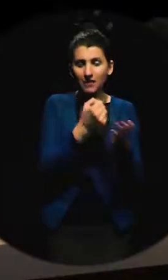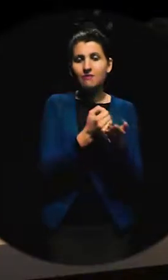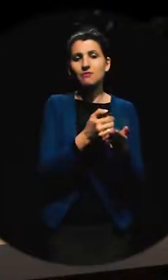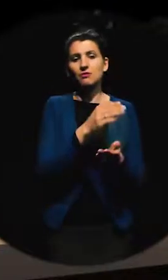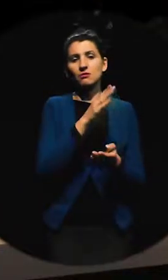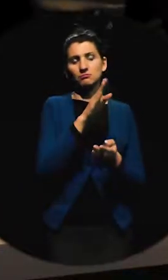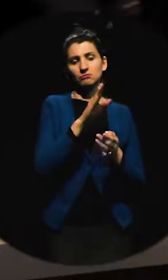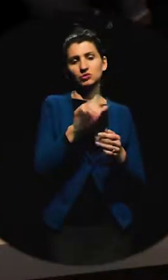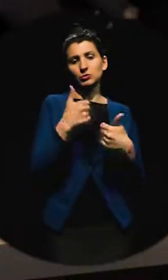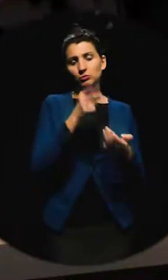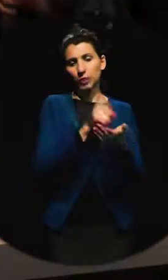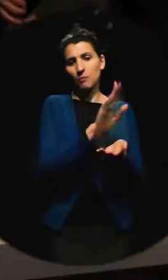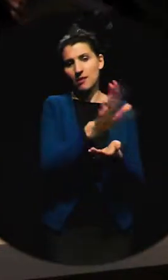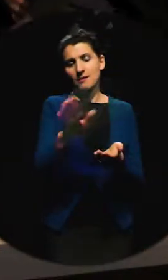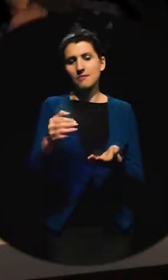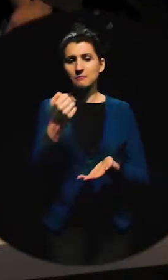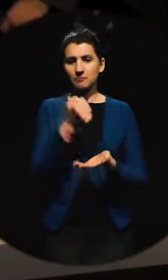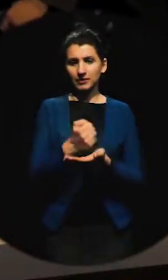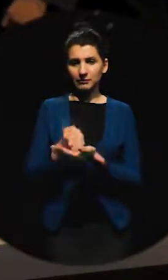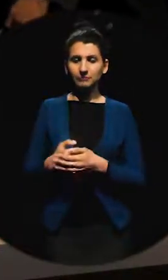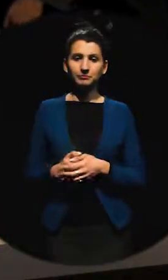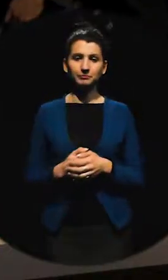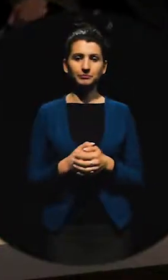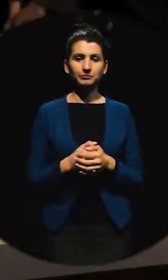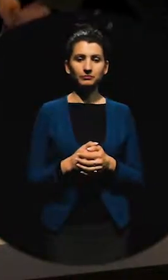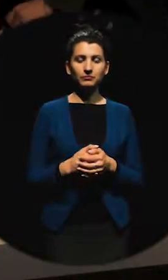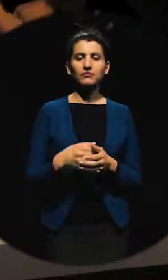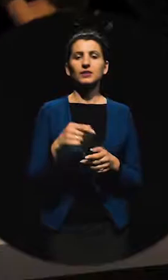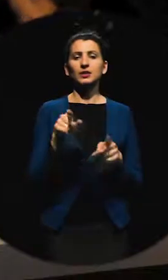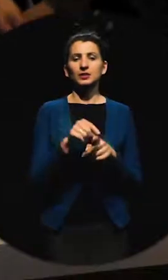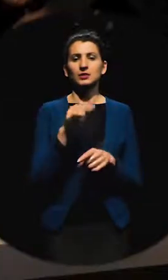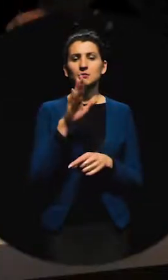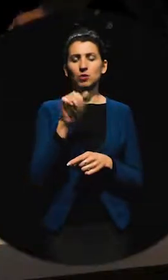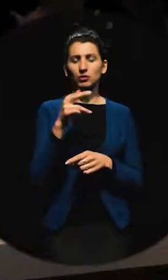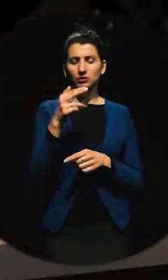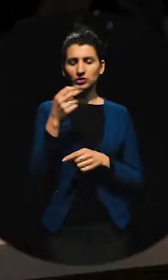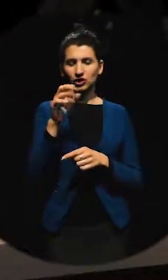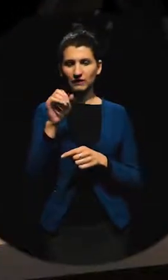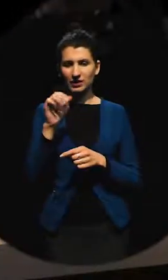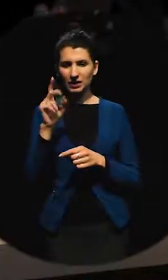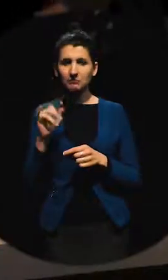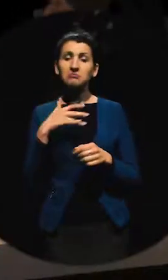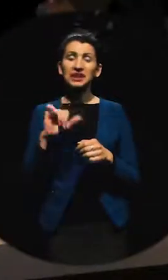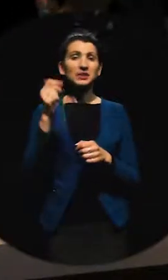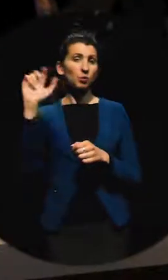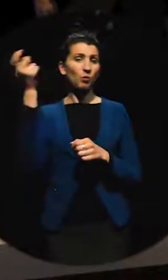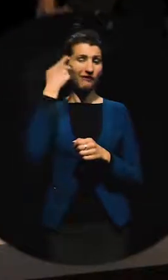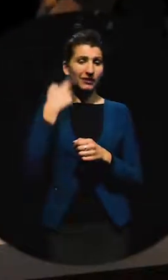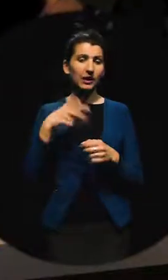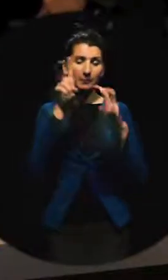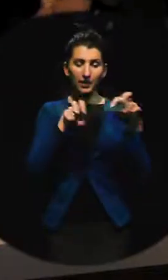posiadania praw. Tom Shakespeare, jeden z najważniejszych badaczy współtworzących w Wielkiej Brytanii studia